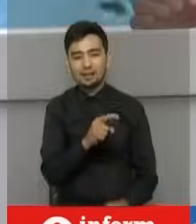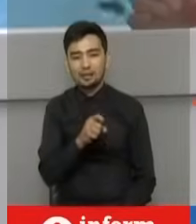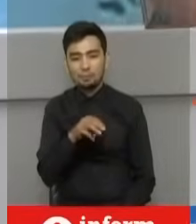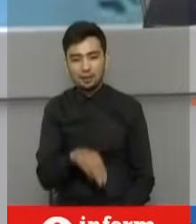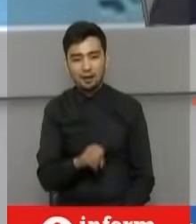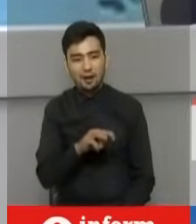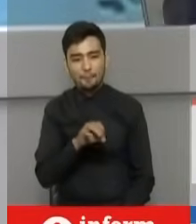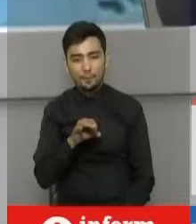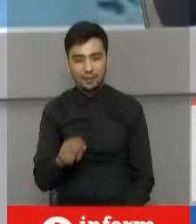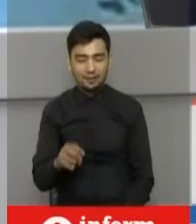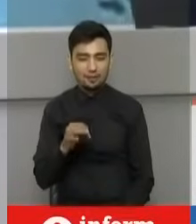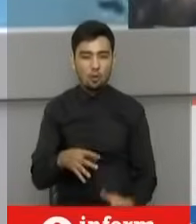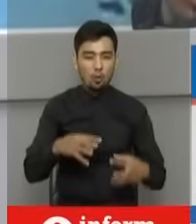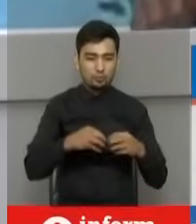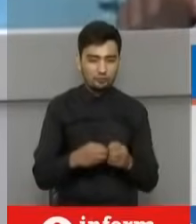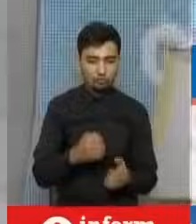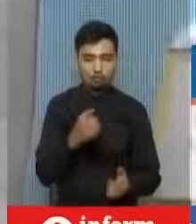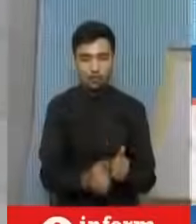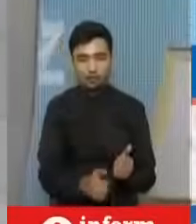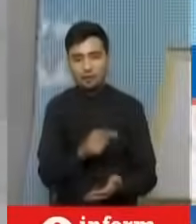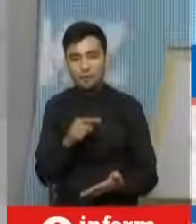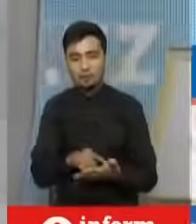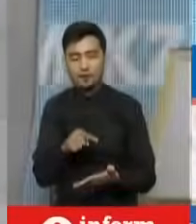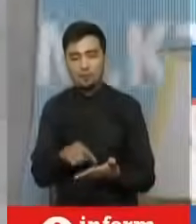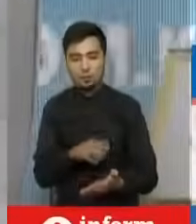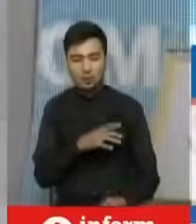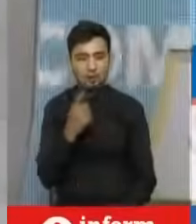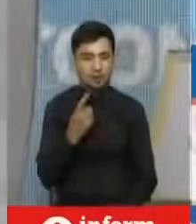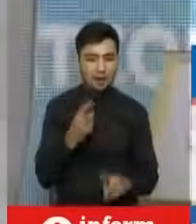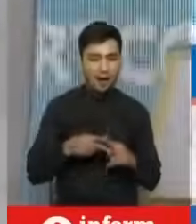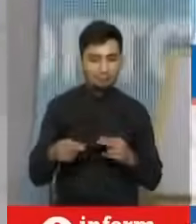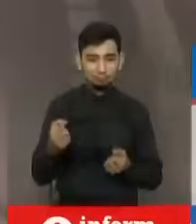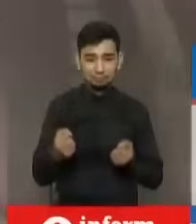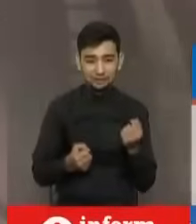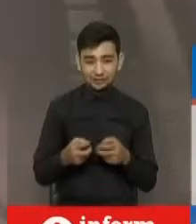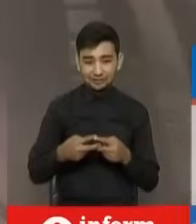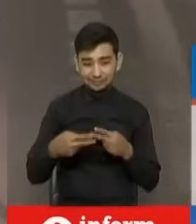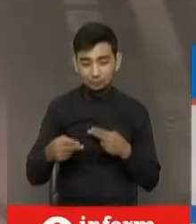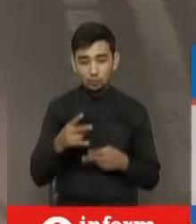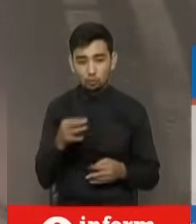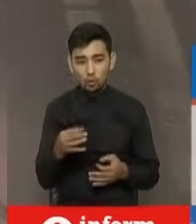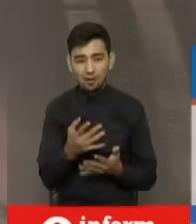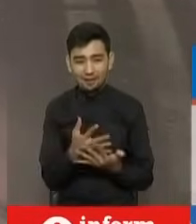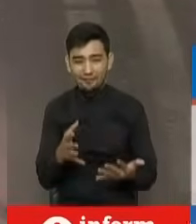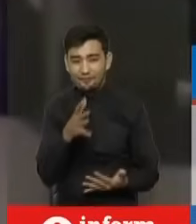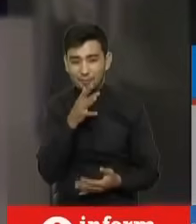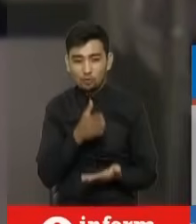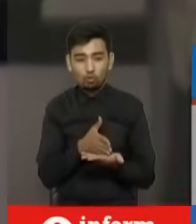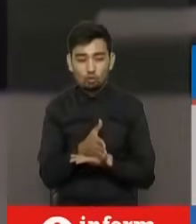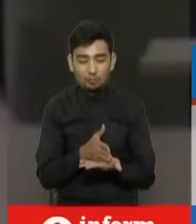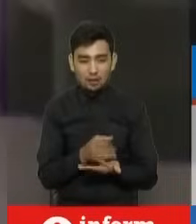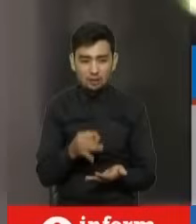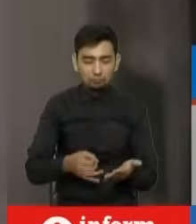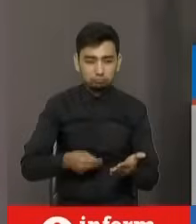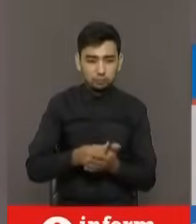в обществе часто поднимают вопрос о том, почему владельцы одинаковых марок машин, но с разным сроком службы,